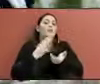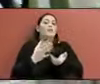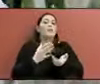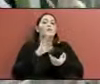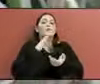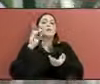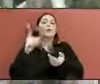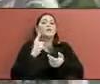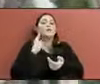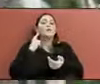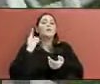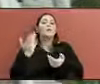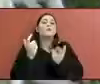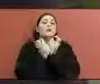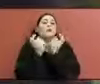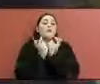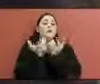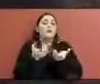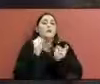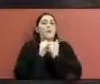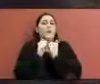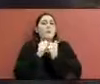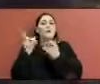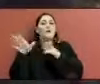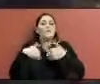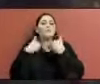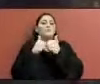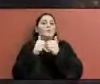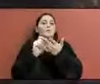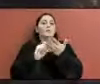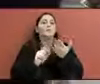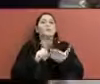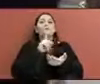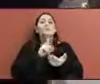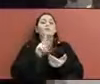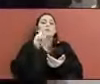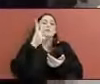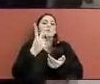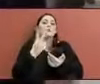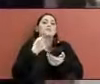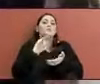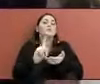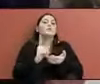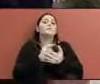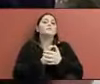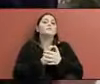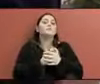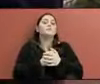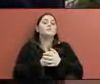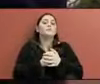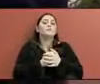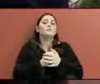Sağırlar Derneğimiz. Onlarla birlikte yazdık ve 172 bin lira hibe aldık. Geçtiğimiz hafta açıklandı bu.